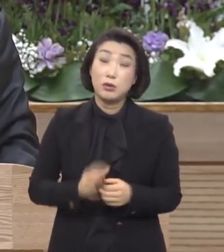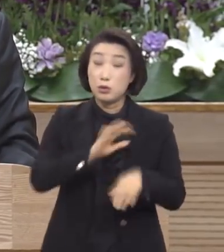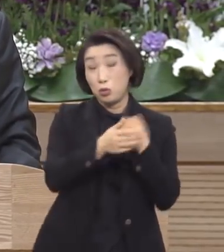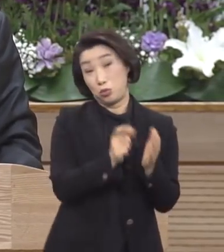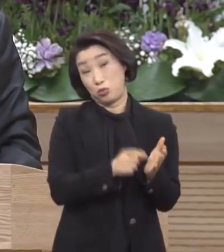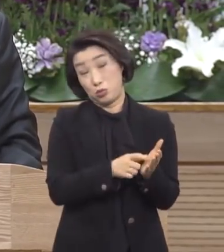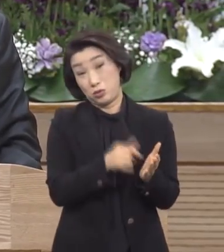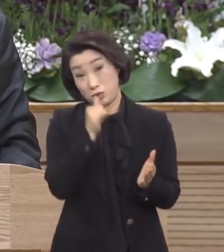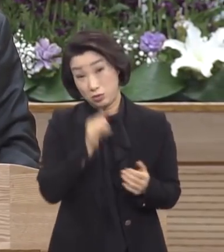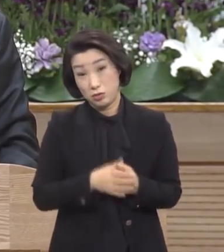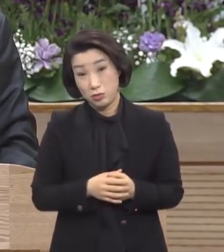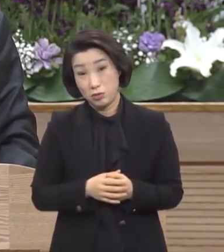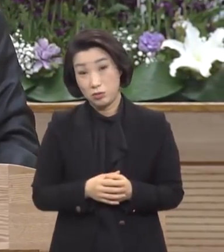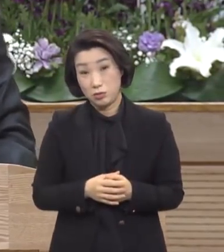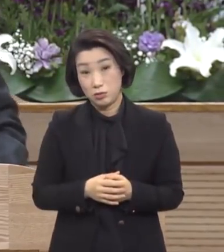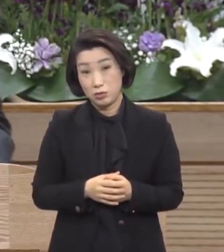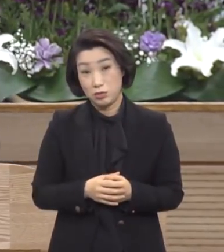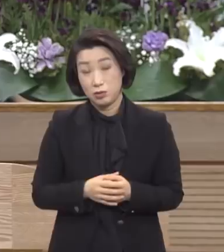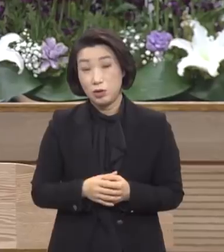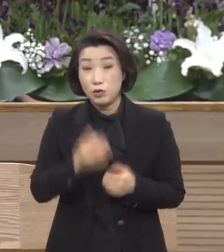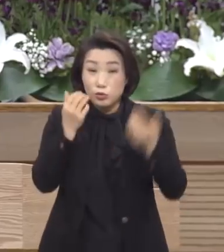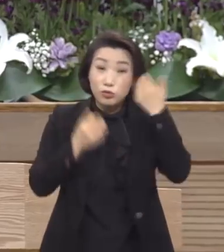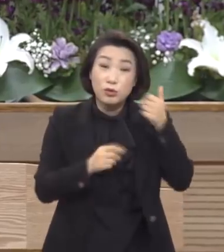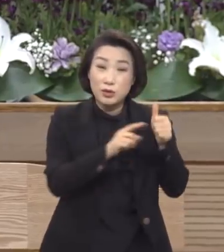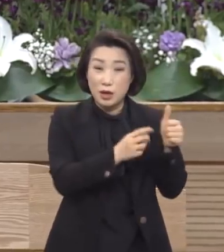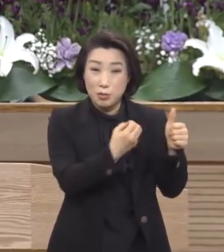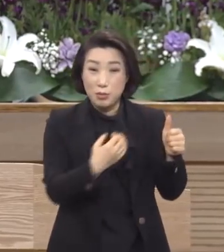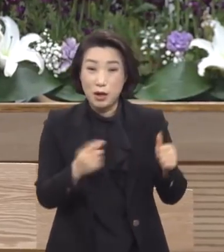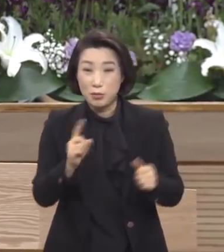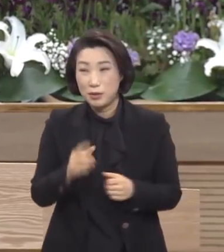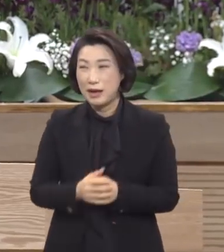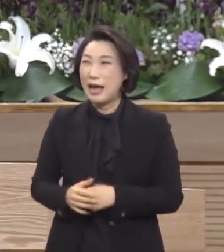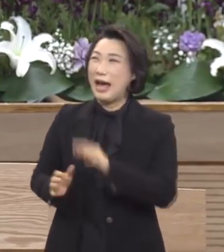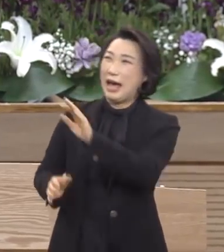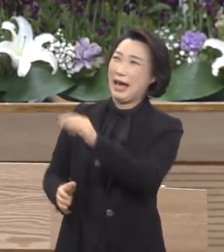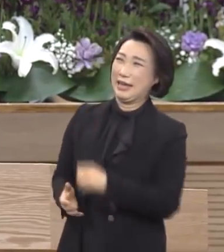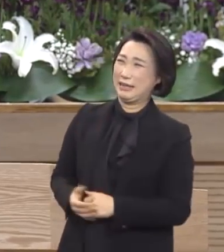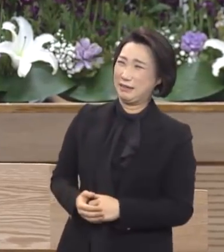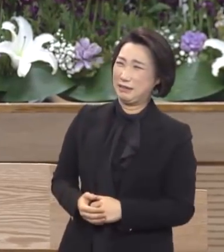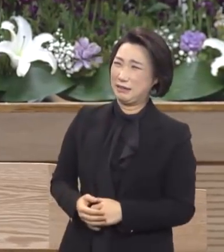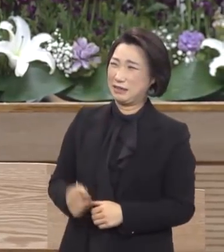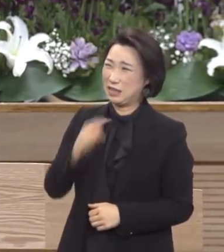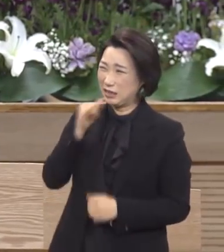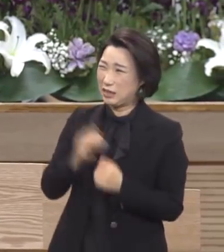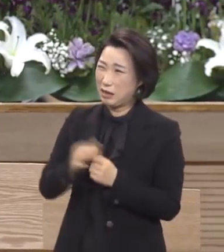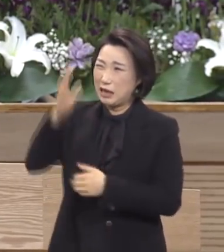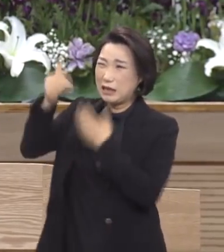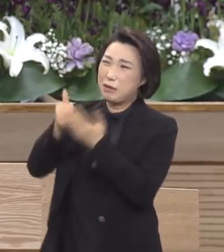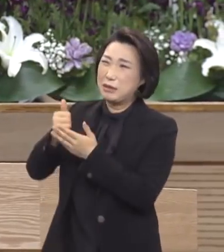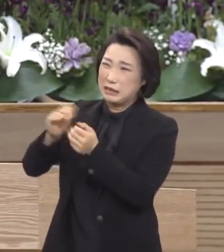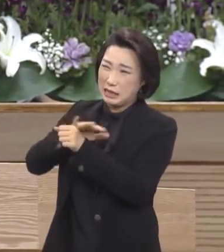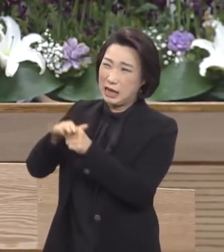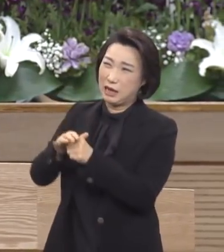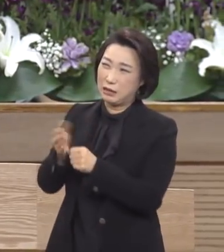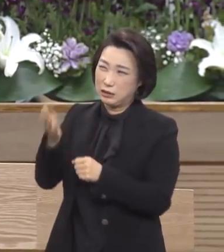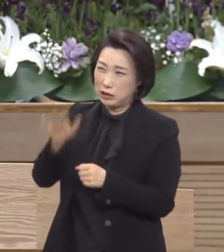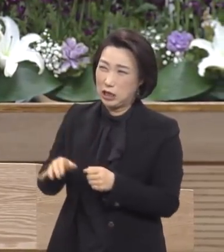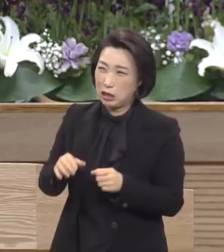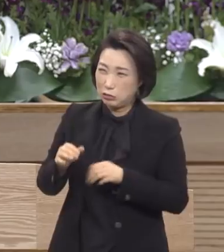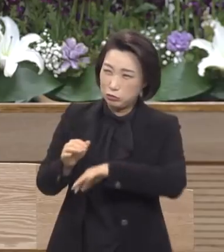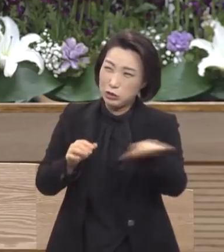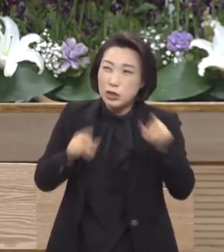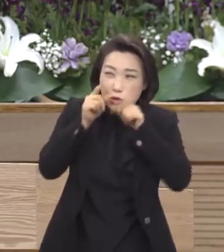성경이 말했어. 어떤 사람은 그러다녀. 아, 그것쯤 그랬다고 하나님이 사랑이신데